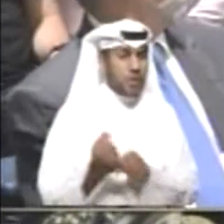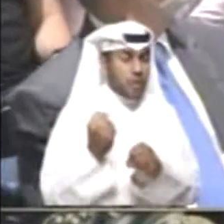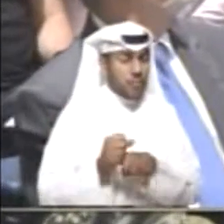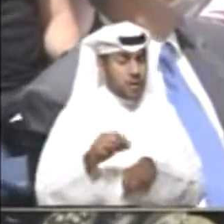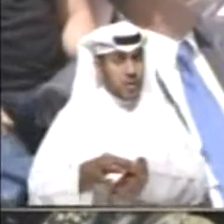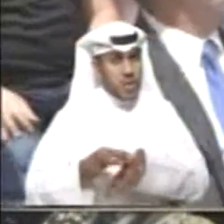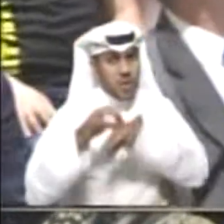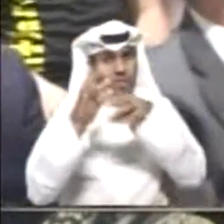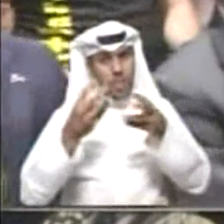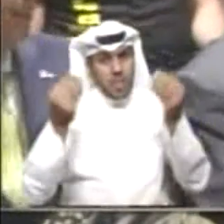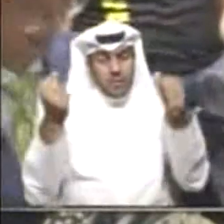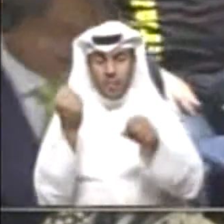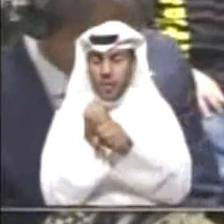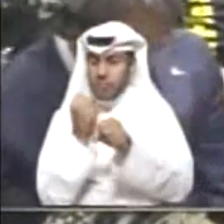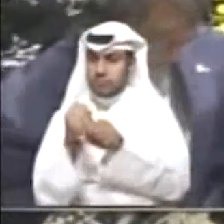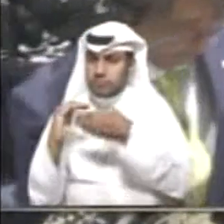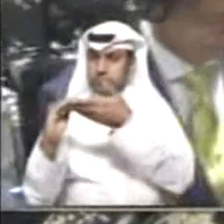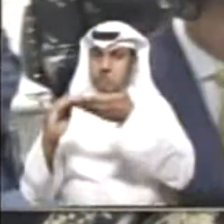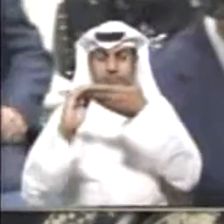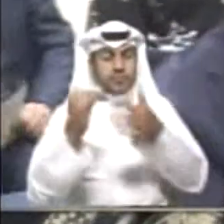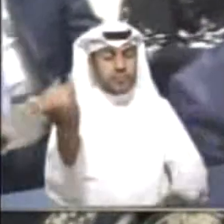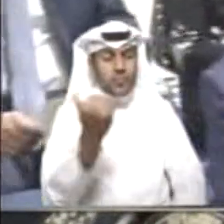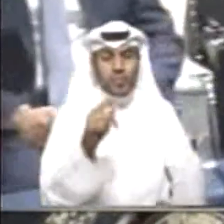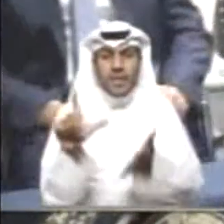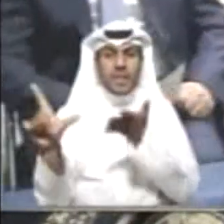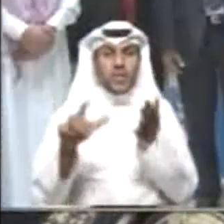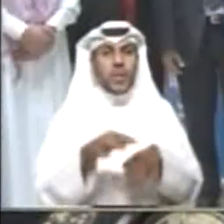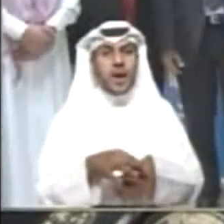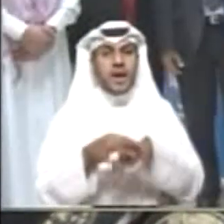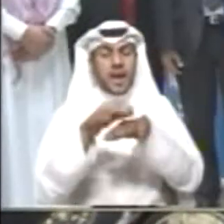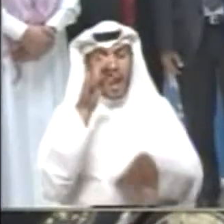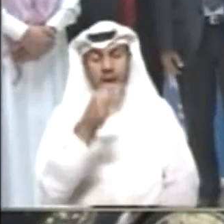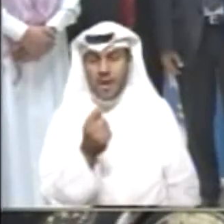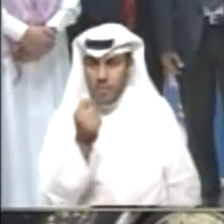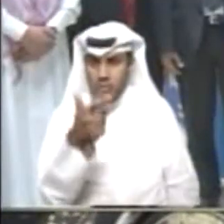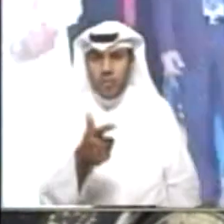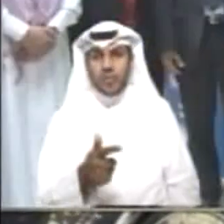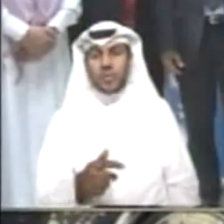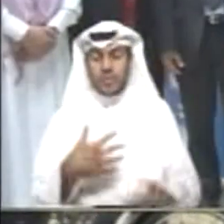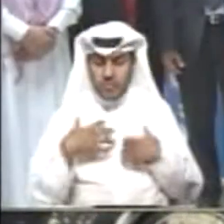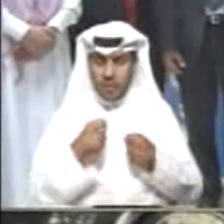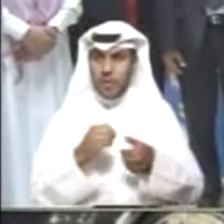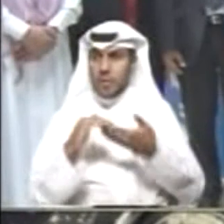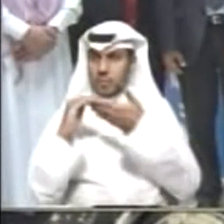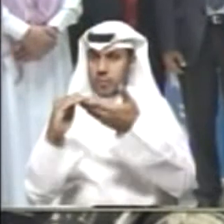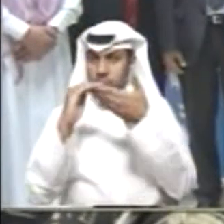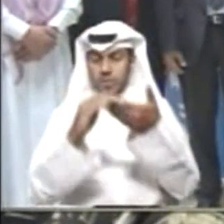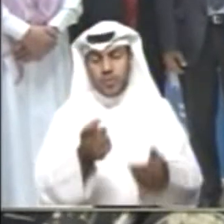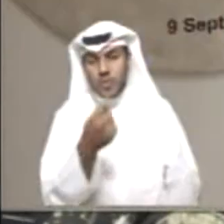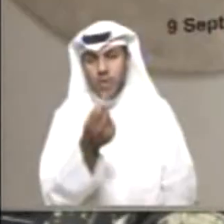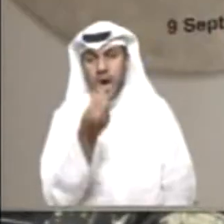المفوضية لحماية اللاجئين وإيجاد سبل توفير الدعم المادي والمعنوي لهم على امتداد